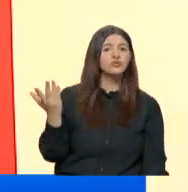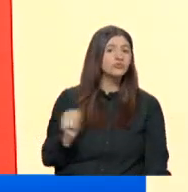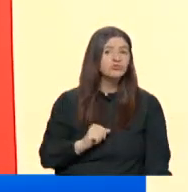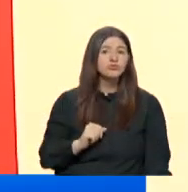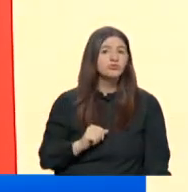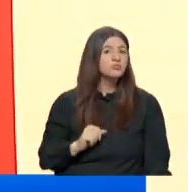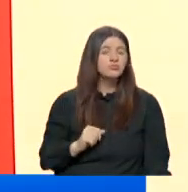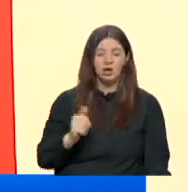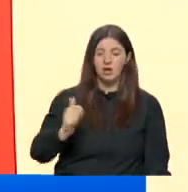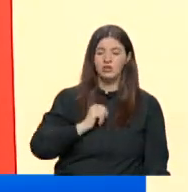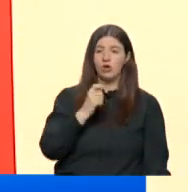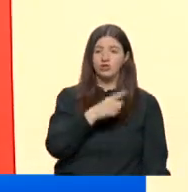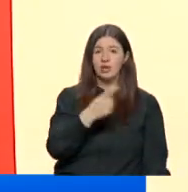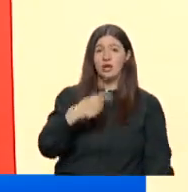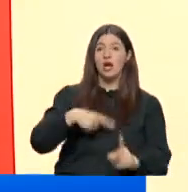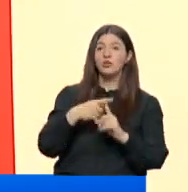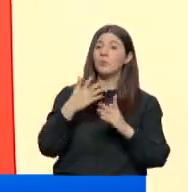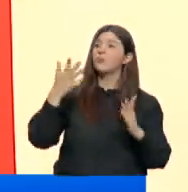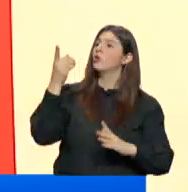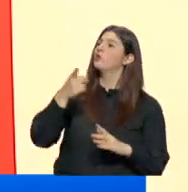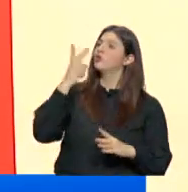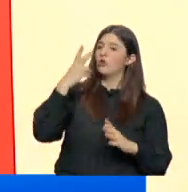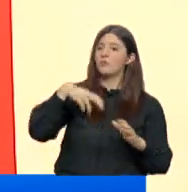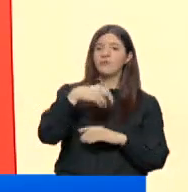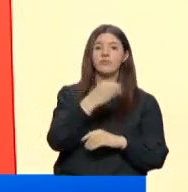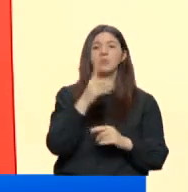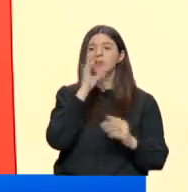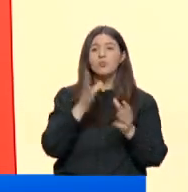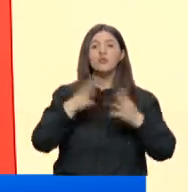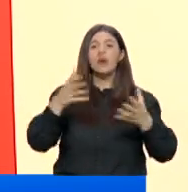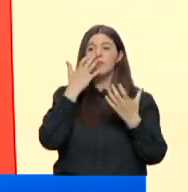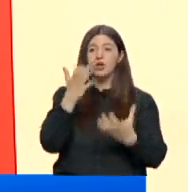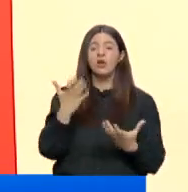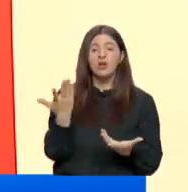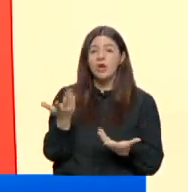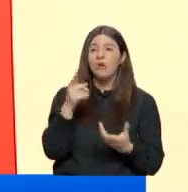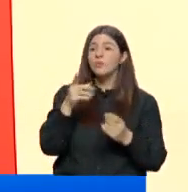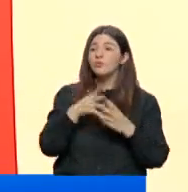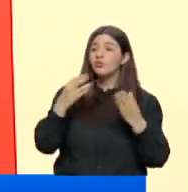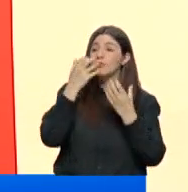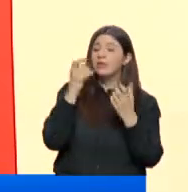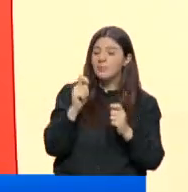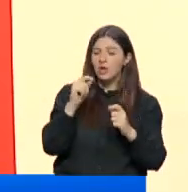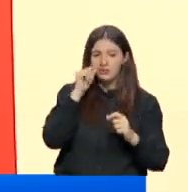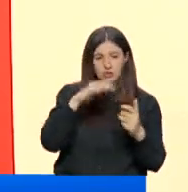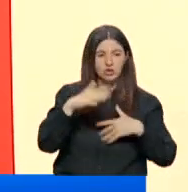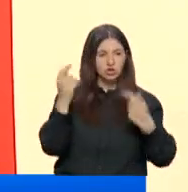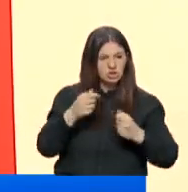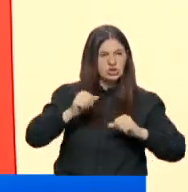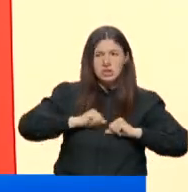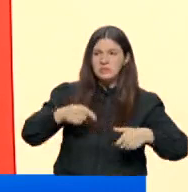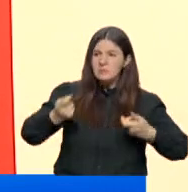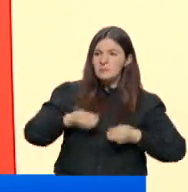Yani asgari ücrete ayrıca büyüme oranında pay vermek lazım. Kim büyütüyor bu ülkeyi ya? Kim büyütüyor bu ülkeyi? İnsanlar çalışıyorlar,